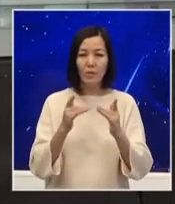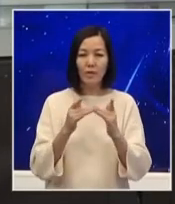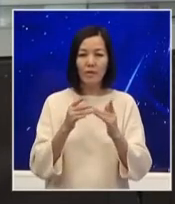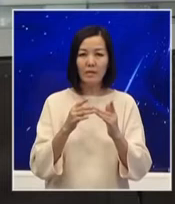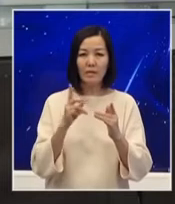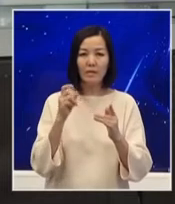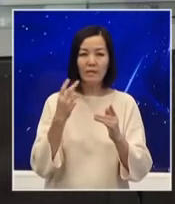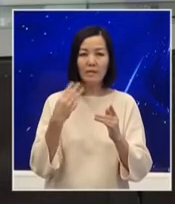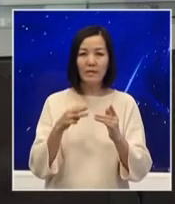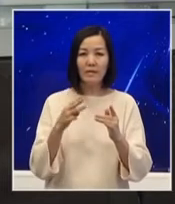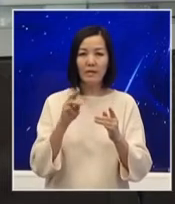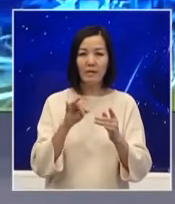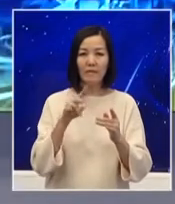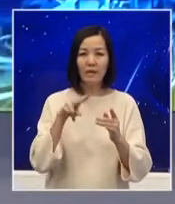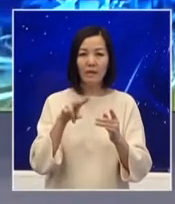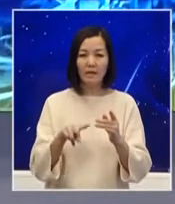534 аппаратов ИВЛ.